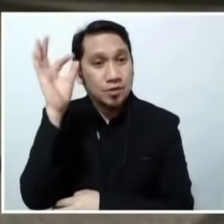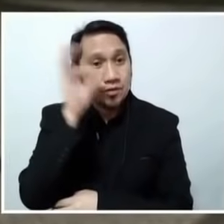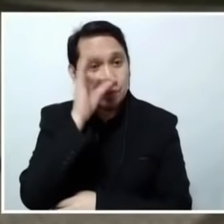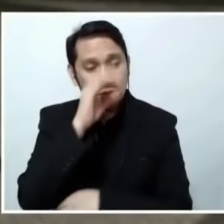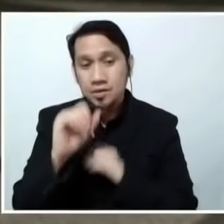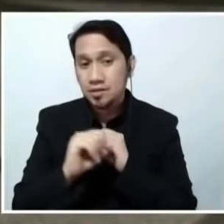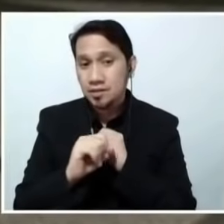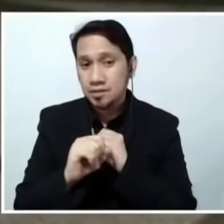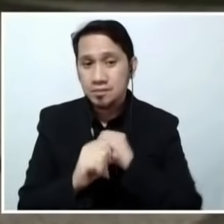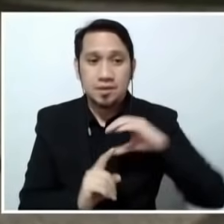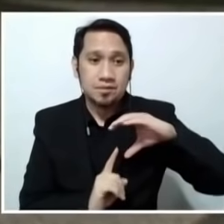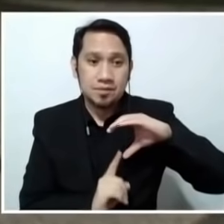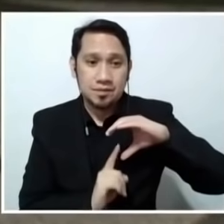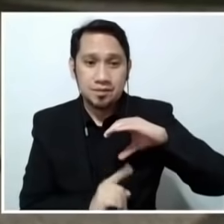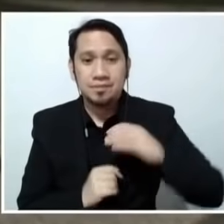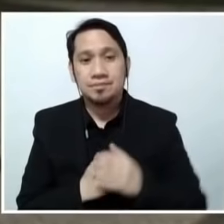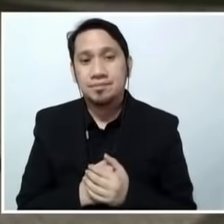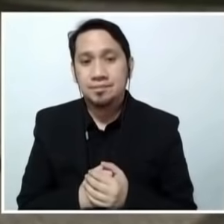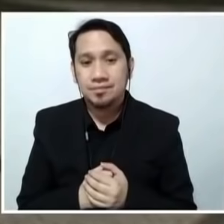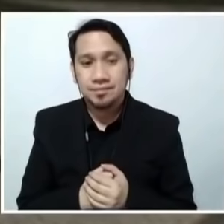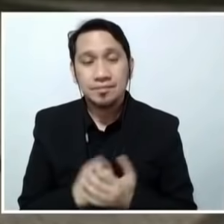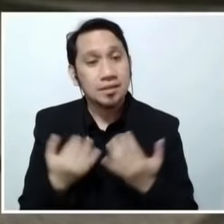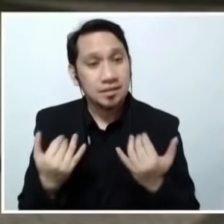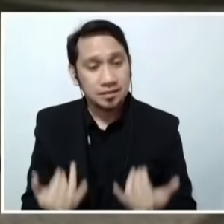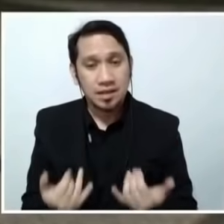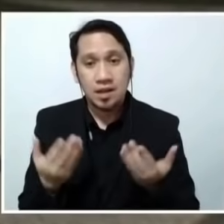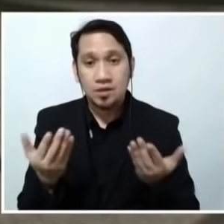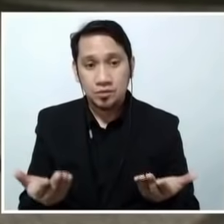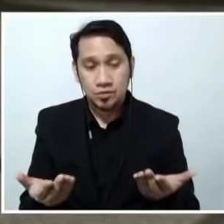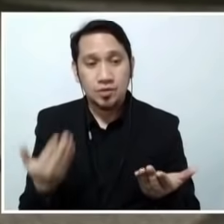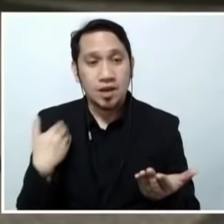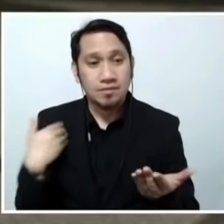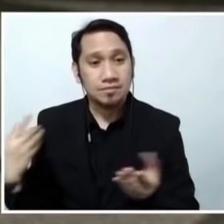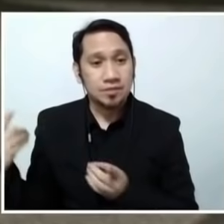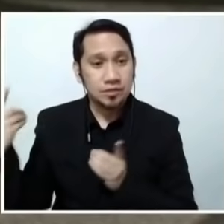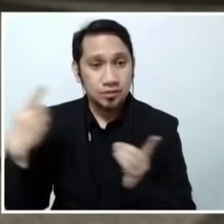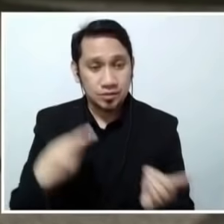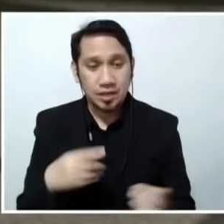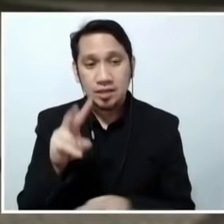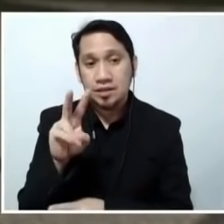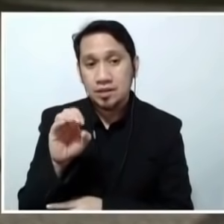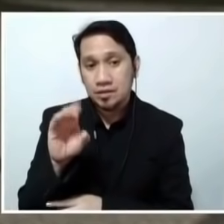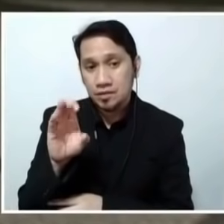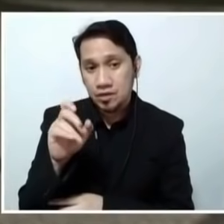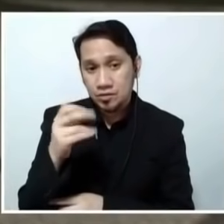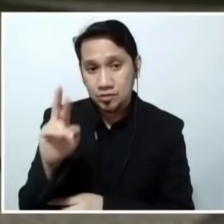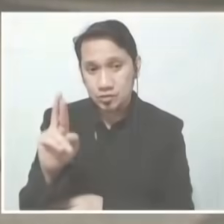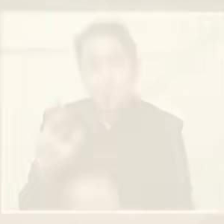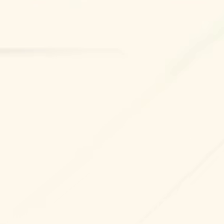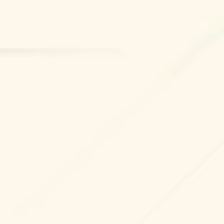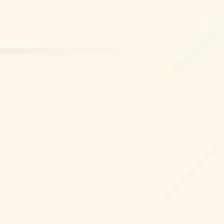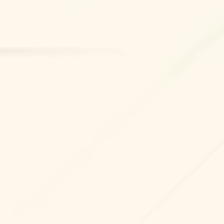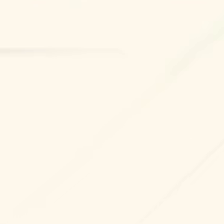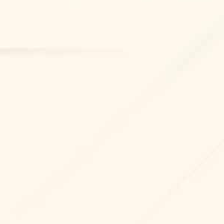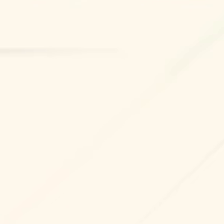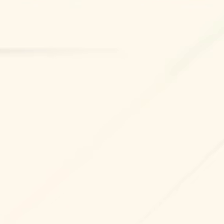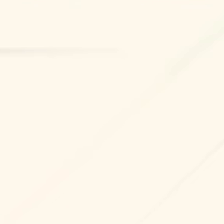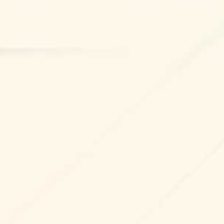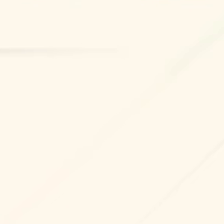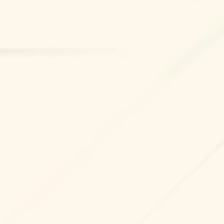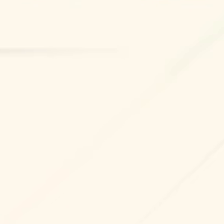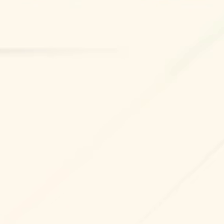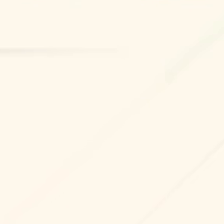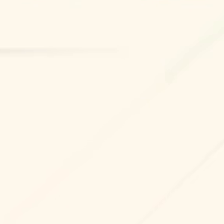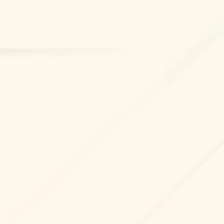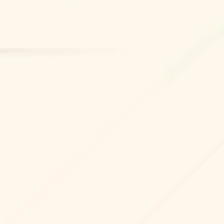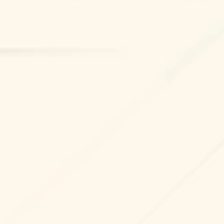ng ABS-CBN Foundation. Mag-avail po ng mga donation voucher na maaaring ihandog na regalo sa mga kapamilya,